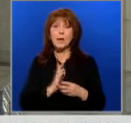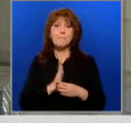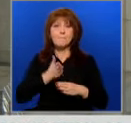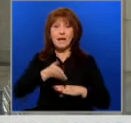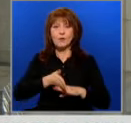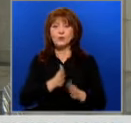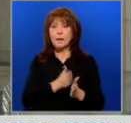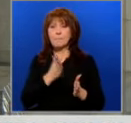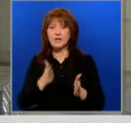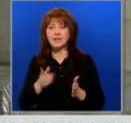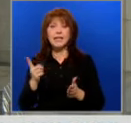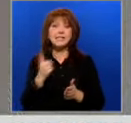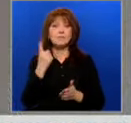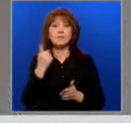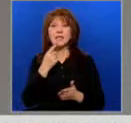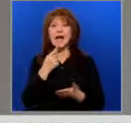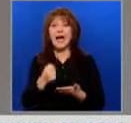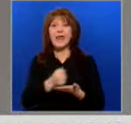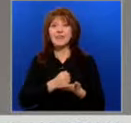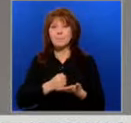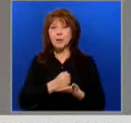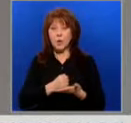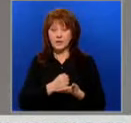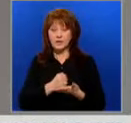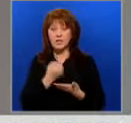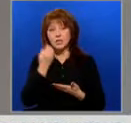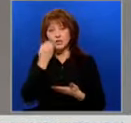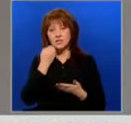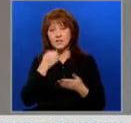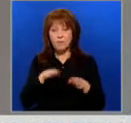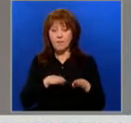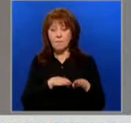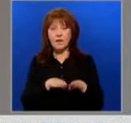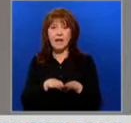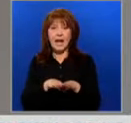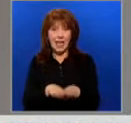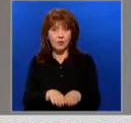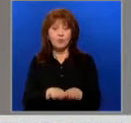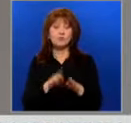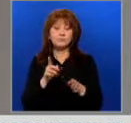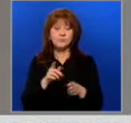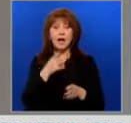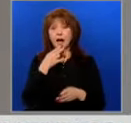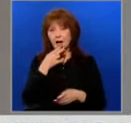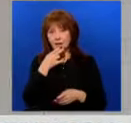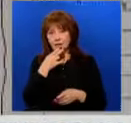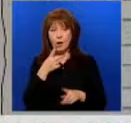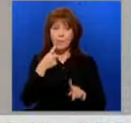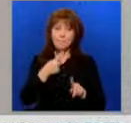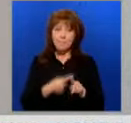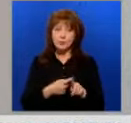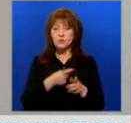период, засяга само антибиотиците. Ще бъде паралелно използване на хартиена рецепта и на електронна рецепта,